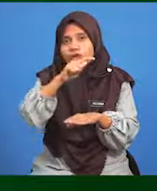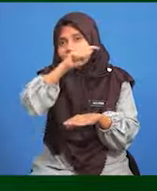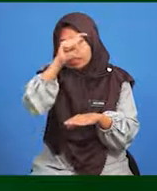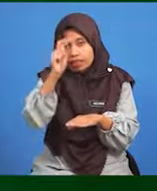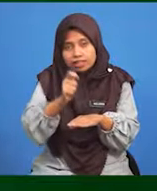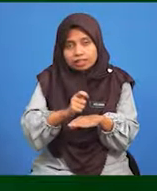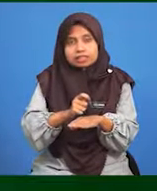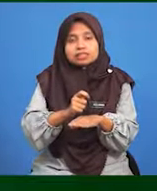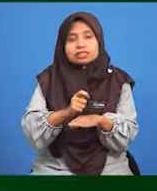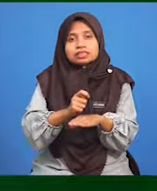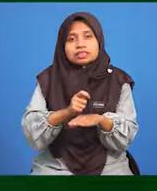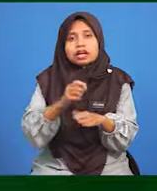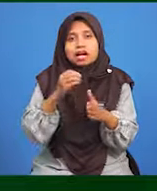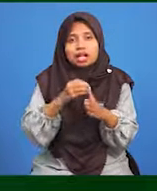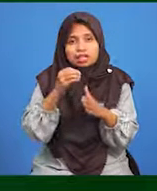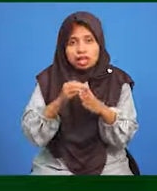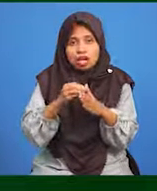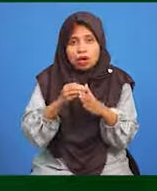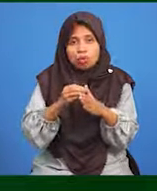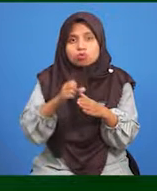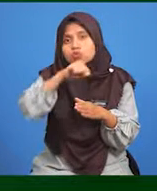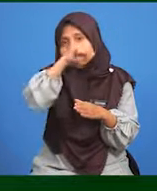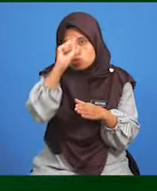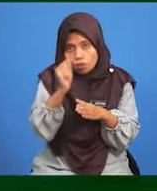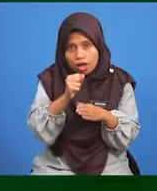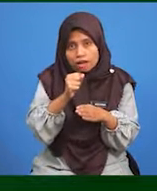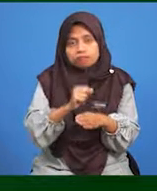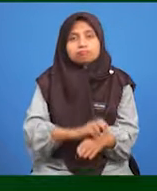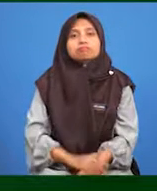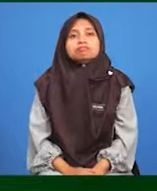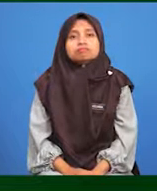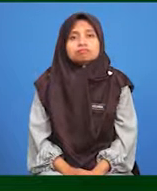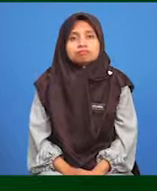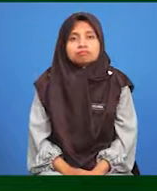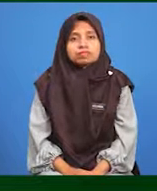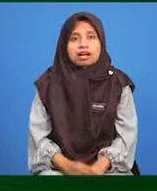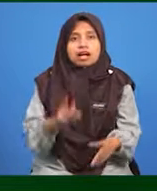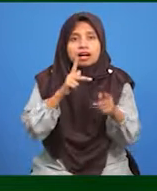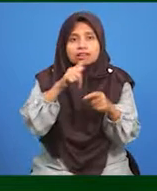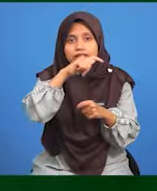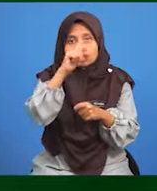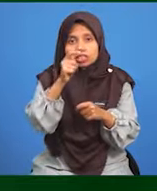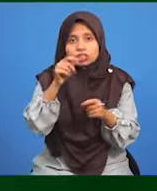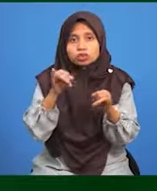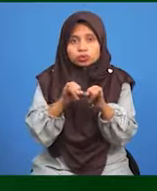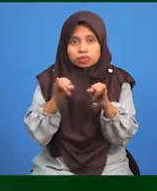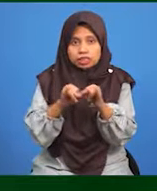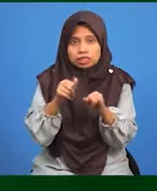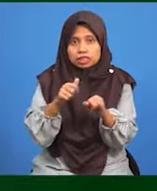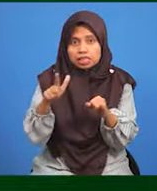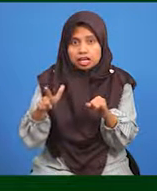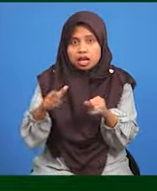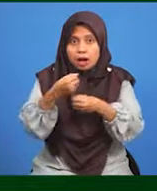sesuatu atau menyoalkan sesuatu katanya juga ialah